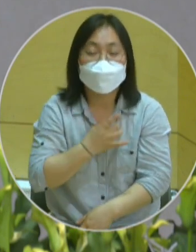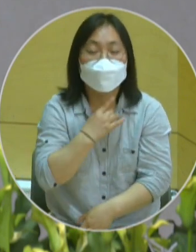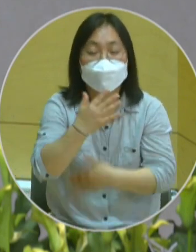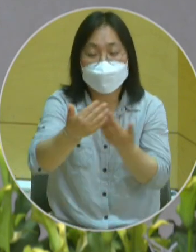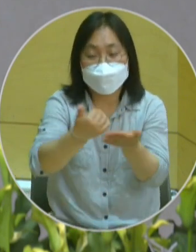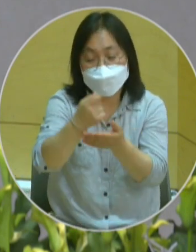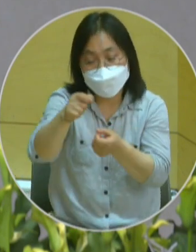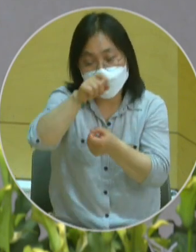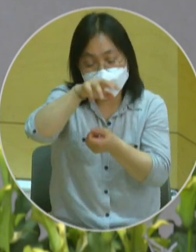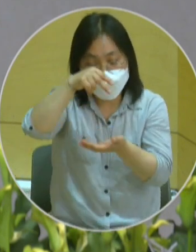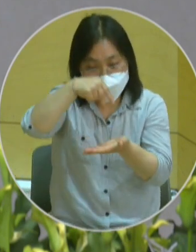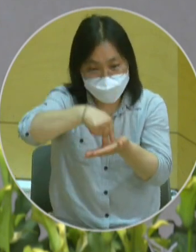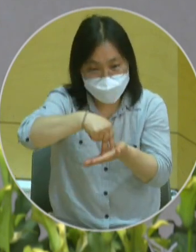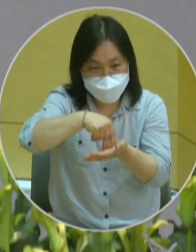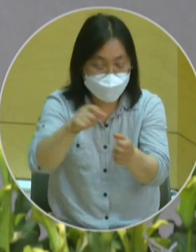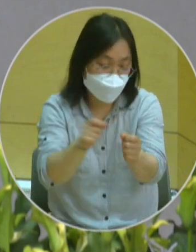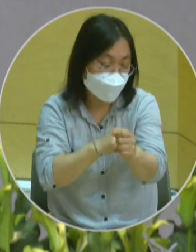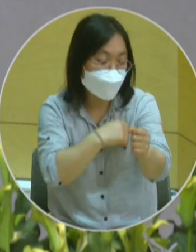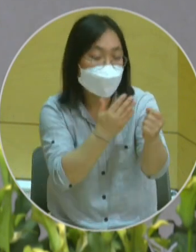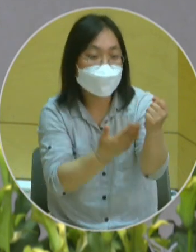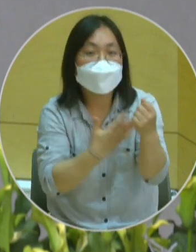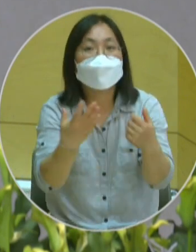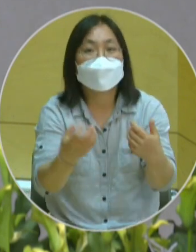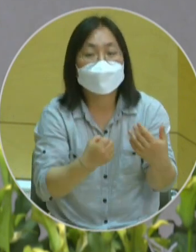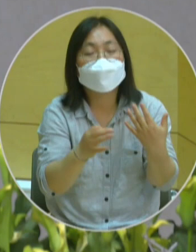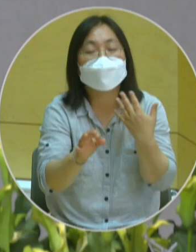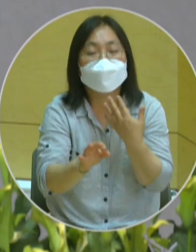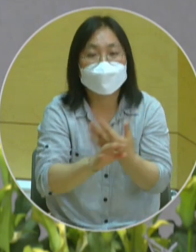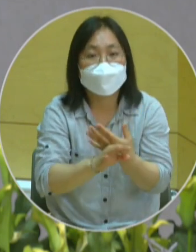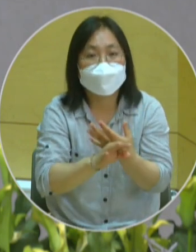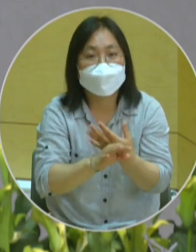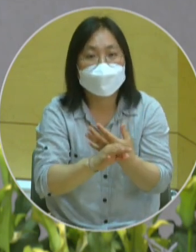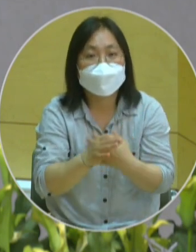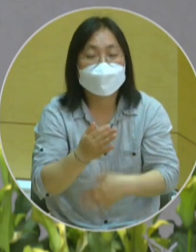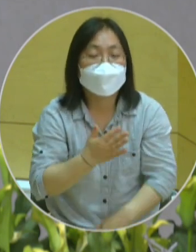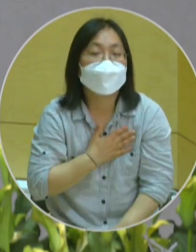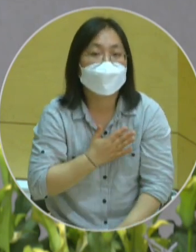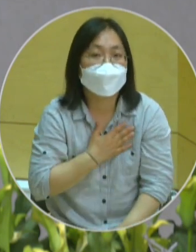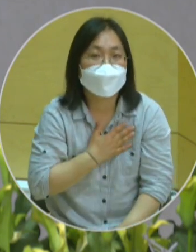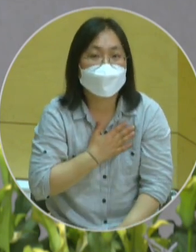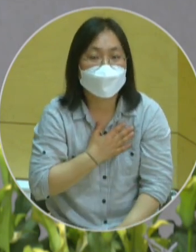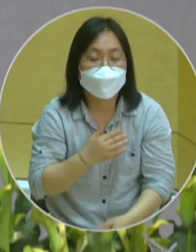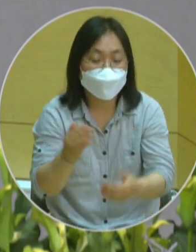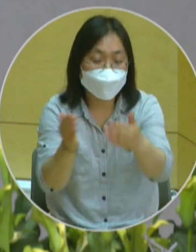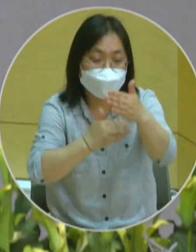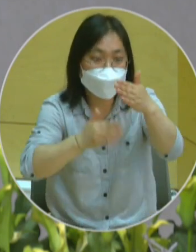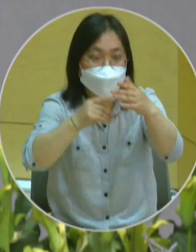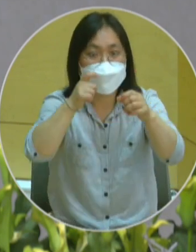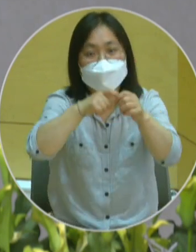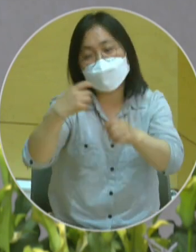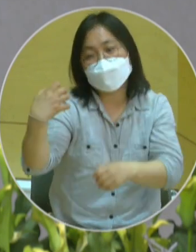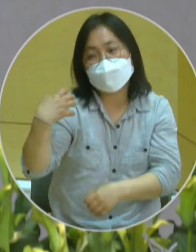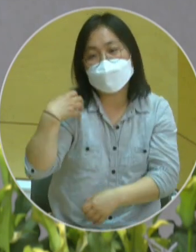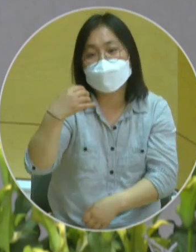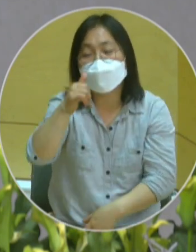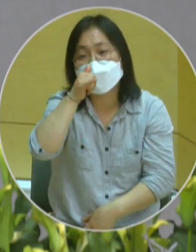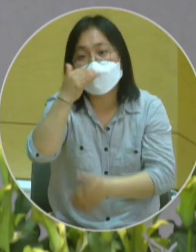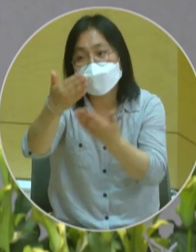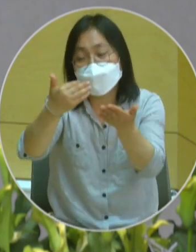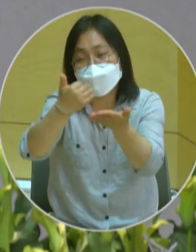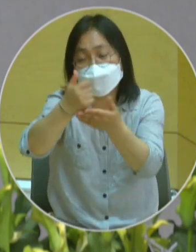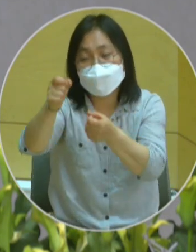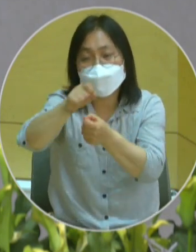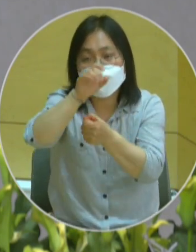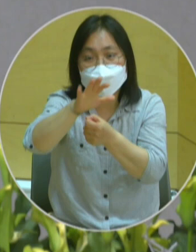앞에 서는 이 특권을 얻었다면, 내가 이 특권을 얻었을 때 나에게는 공적인 책임이라는 게 있단 말이에요. 하나님 앞에서